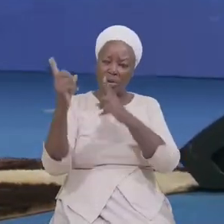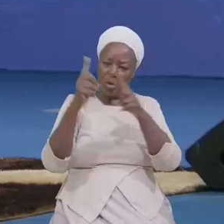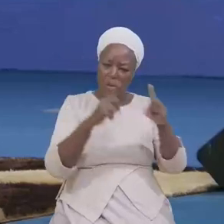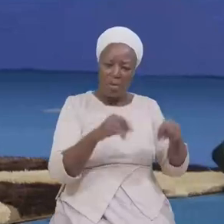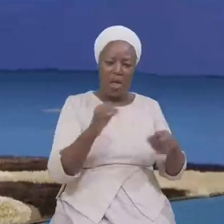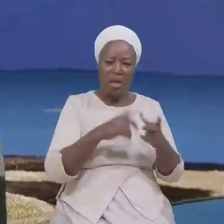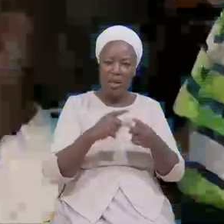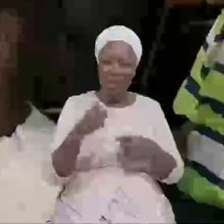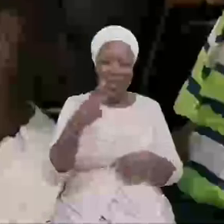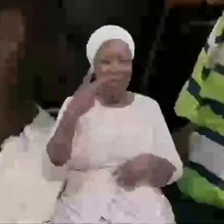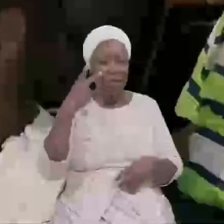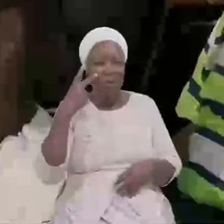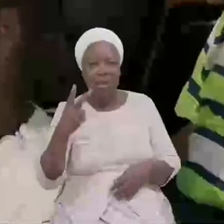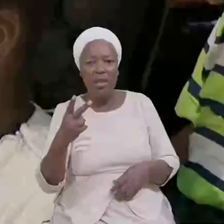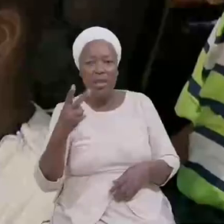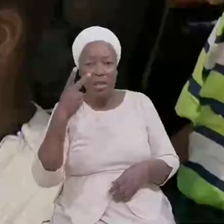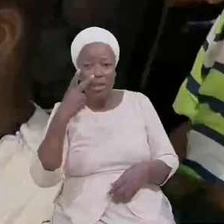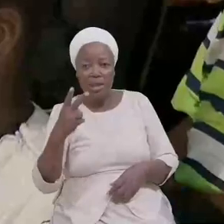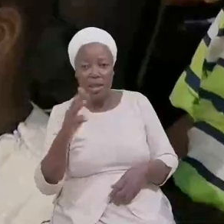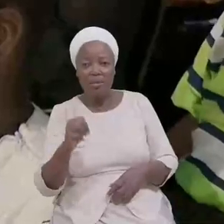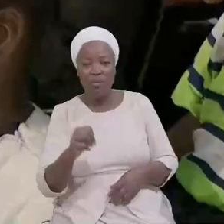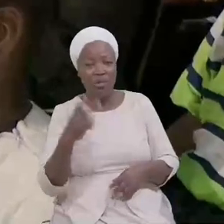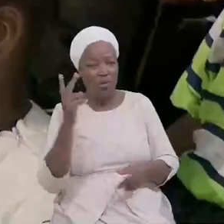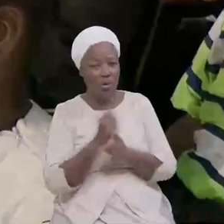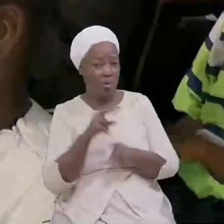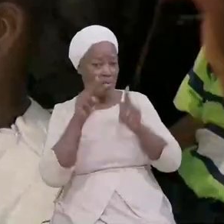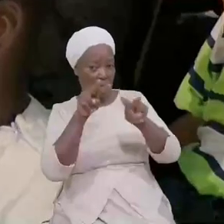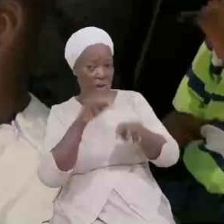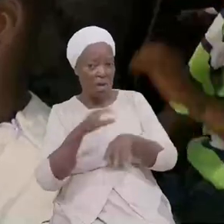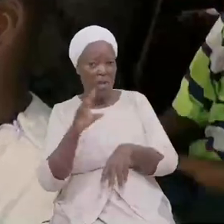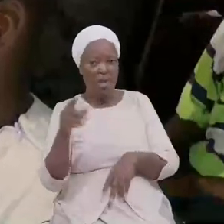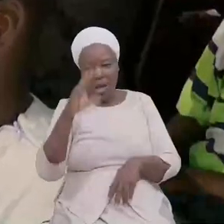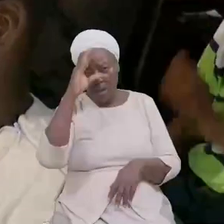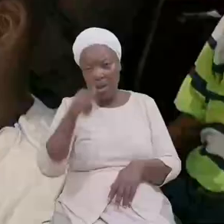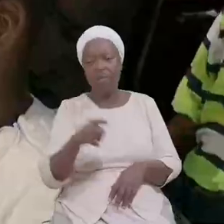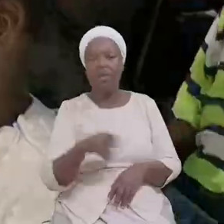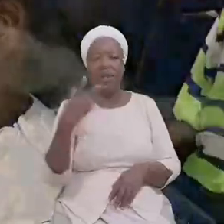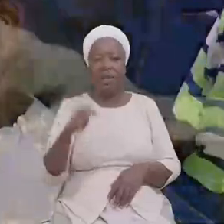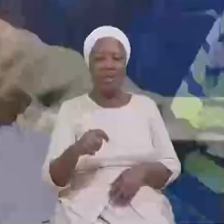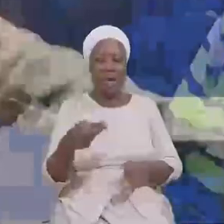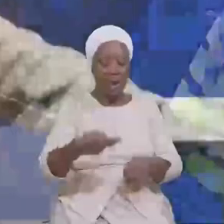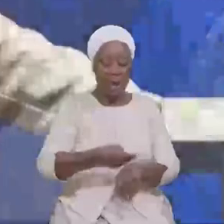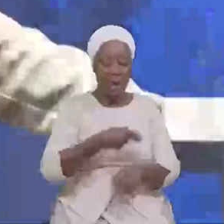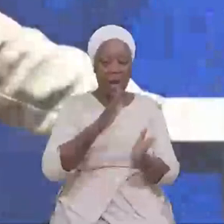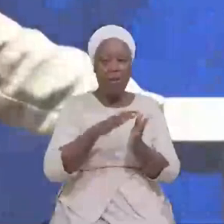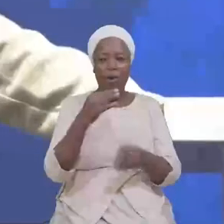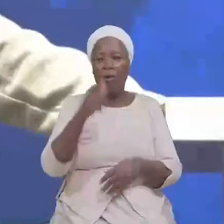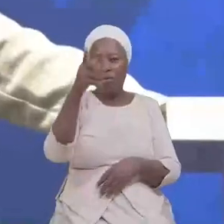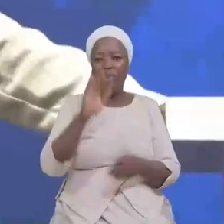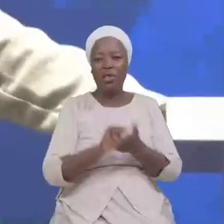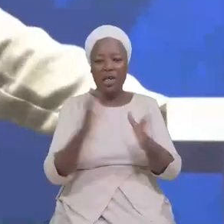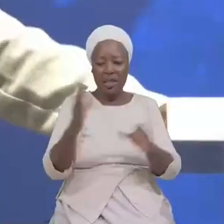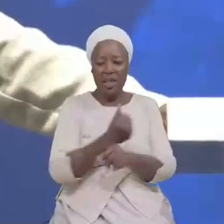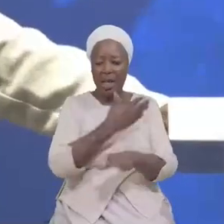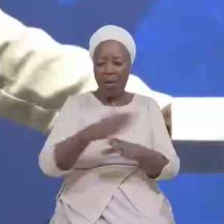l'a dit, voici, regardez-le, contemplez-le bien, voici l'agneau de Dieu qui ôte les